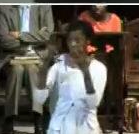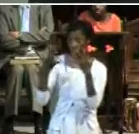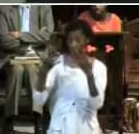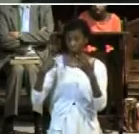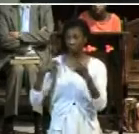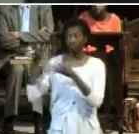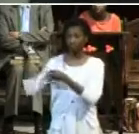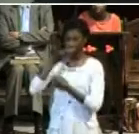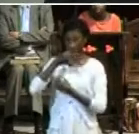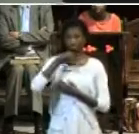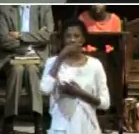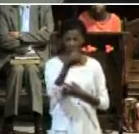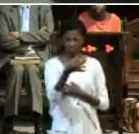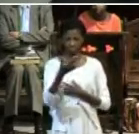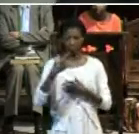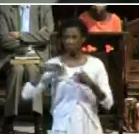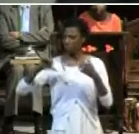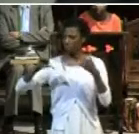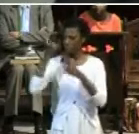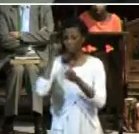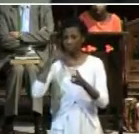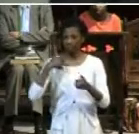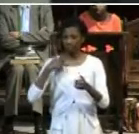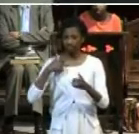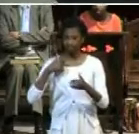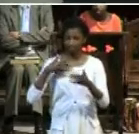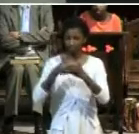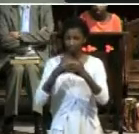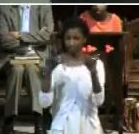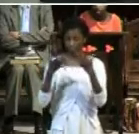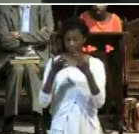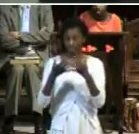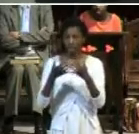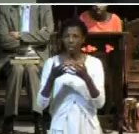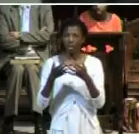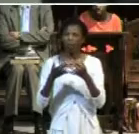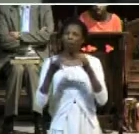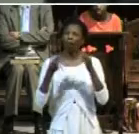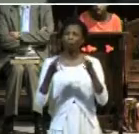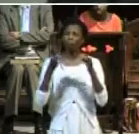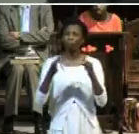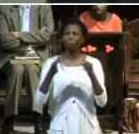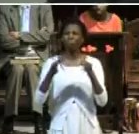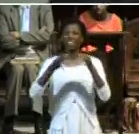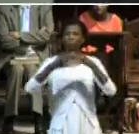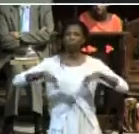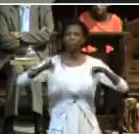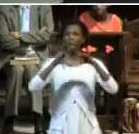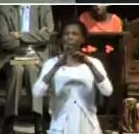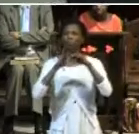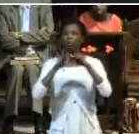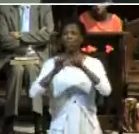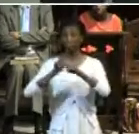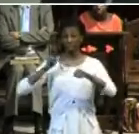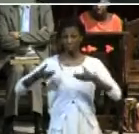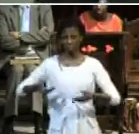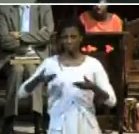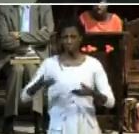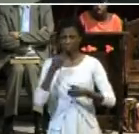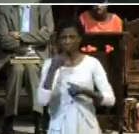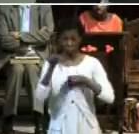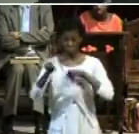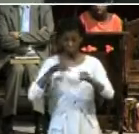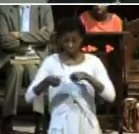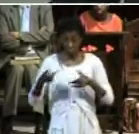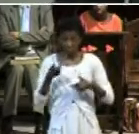voici. Le premier défi, ce sont les pays dits postmodernes ou sécularisés. J'aurai l'occasion de vous en